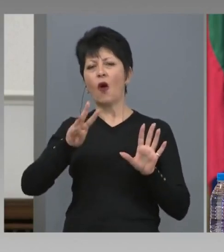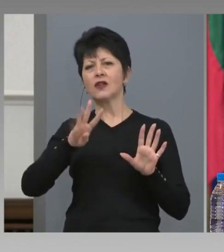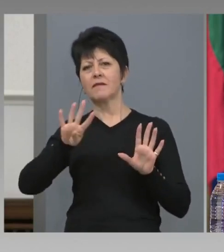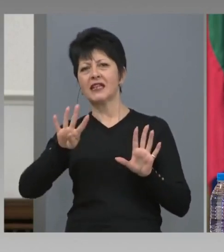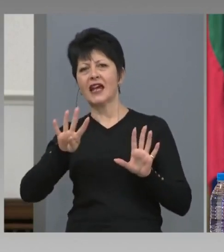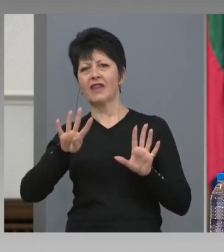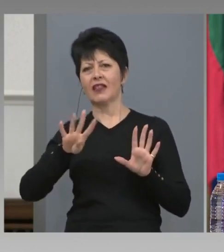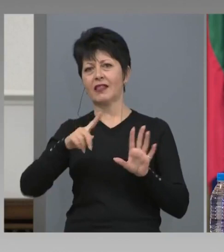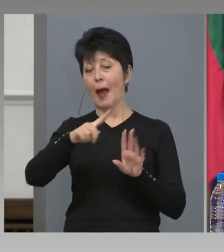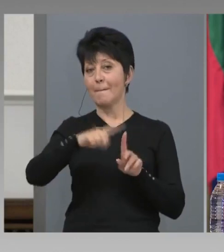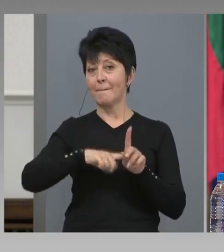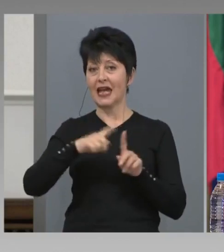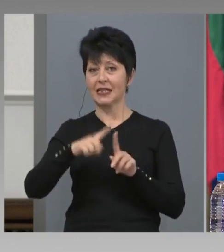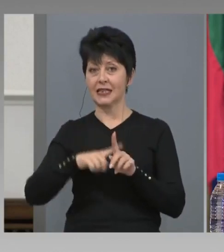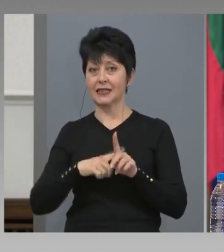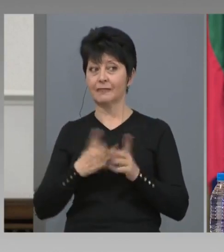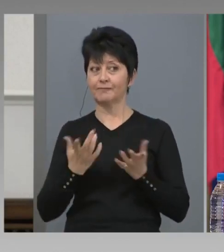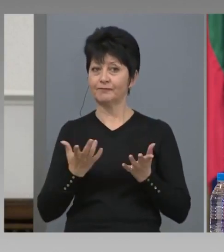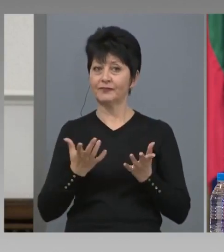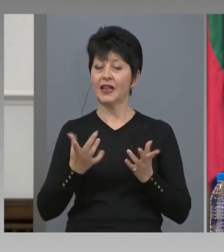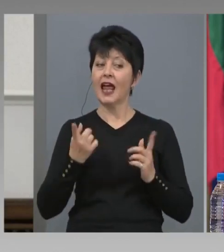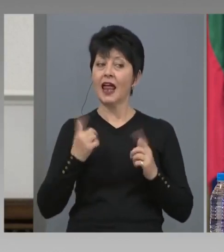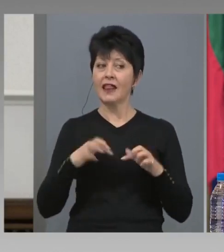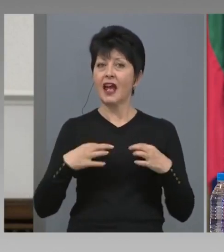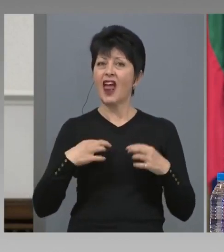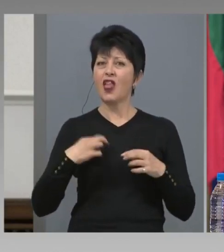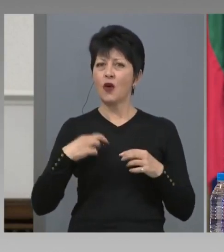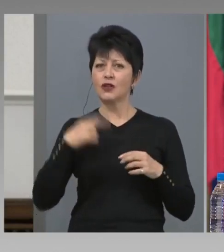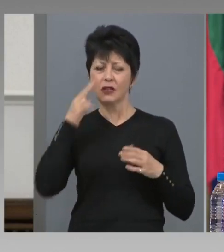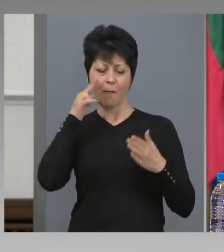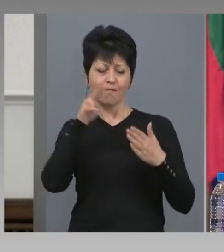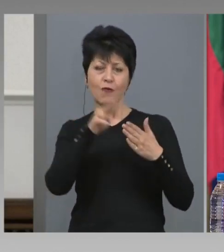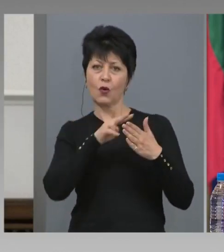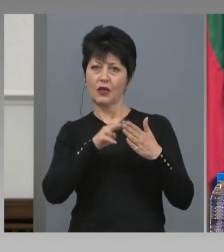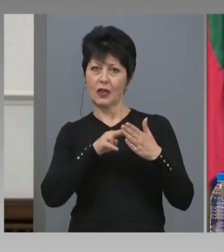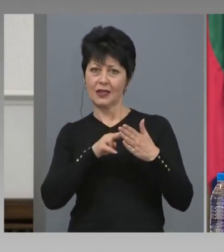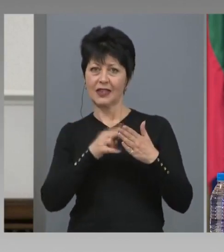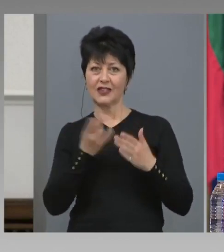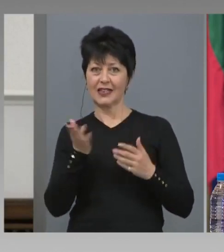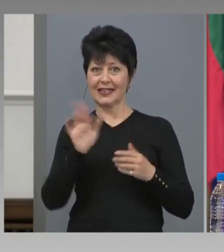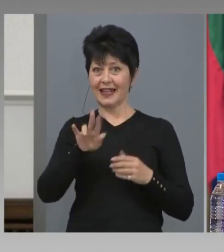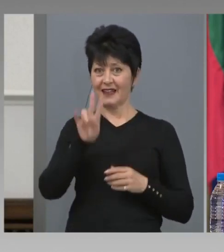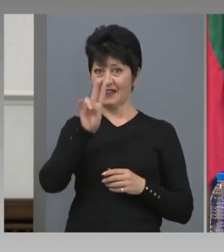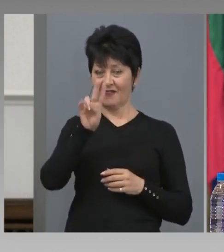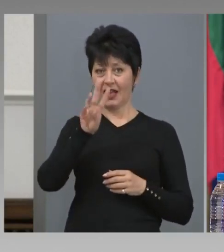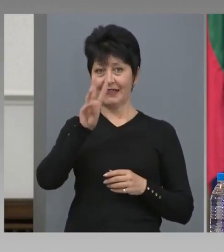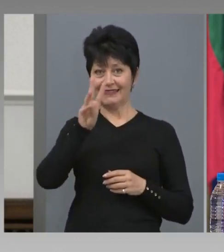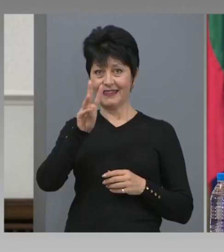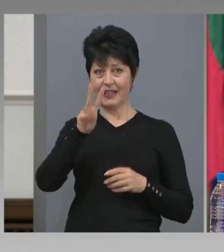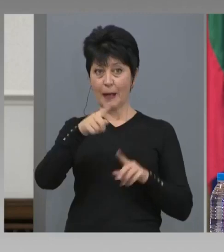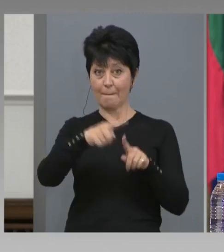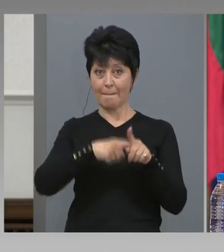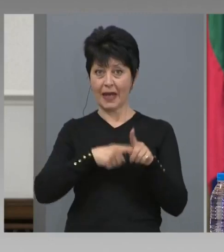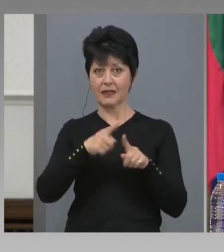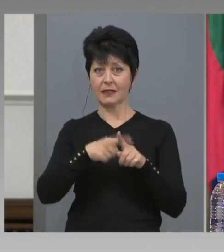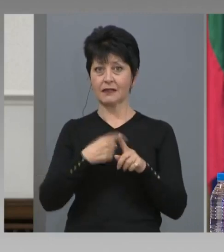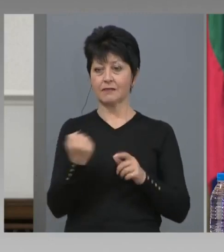Най-лошите прогнози, и то на много сериозни организации, че след 2-3 месеца пет пъти по-силно ще удари.